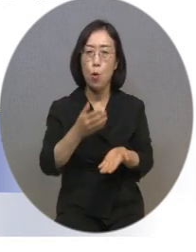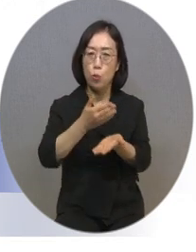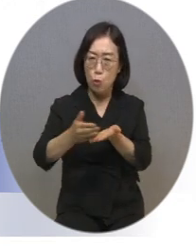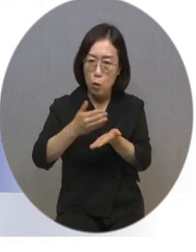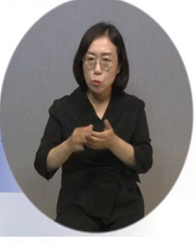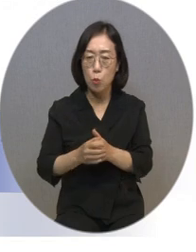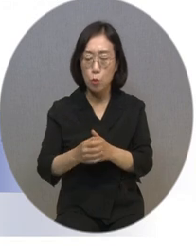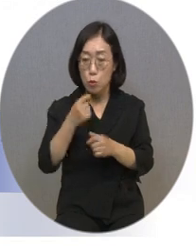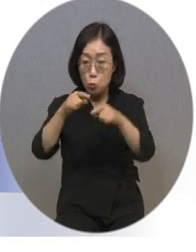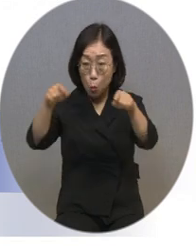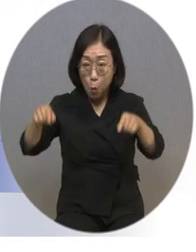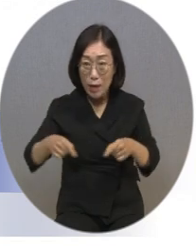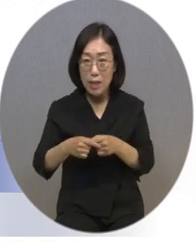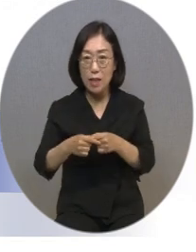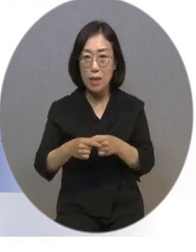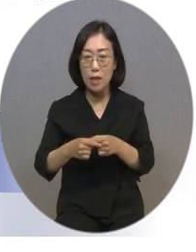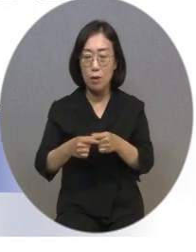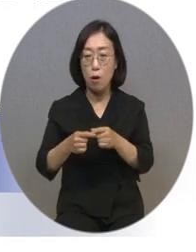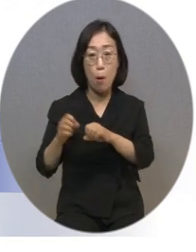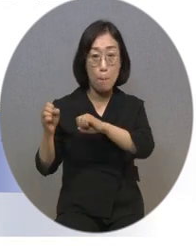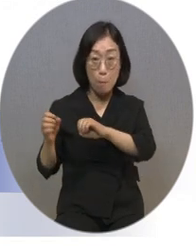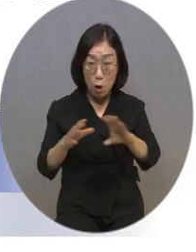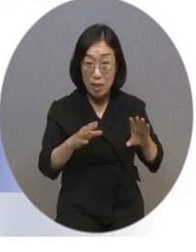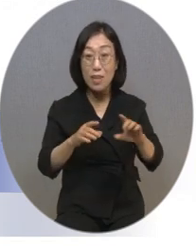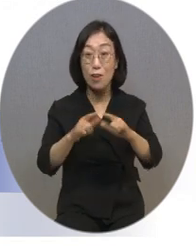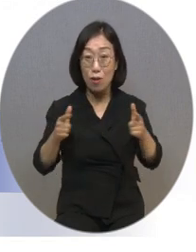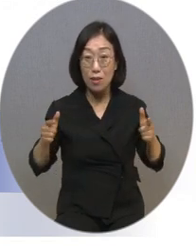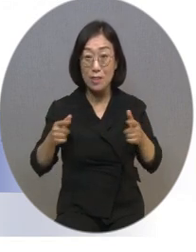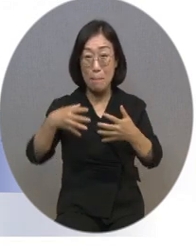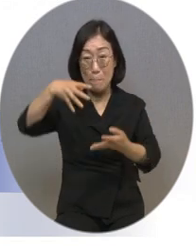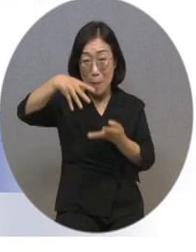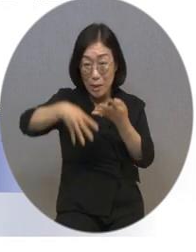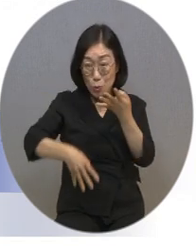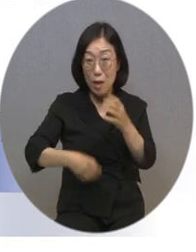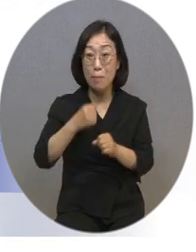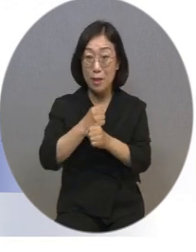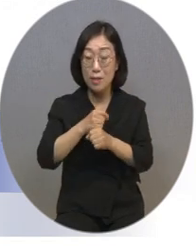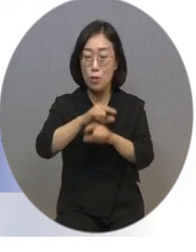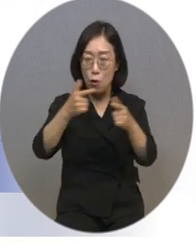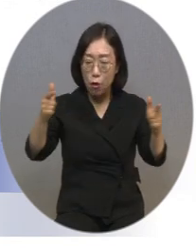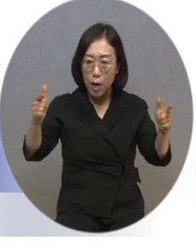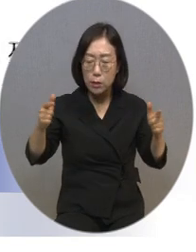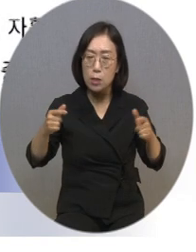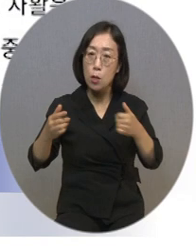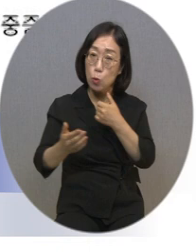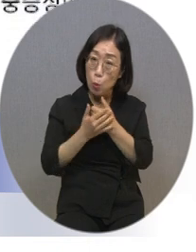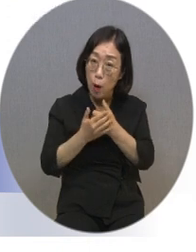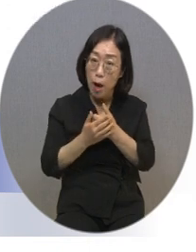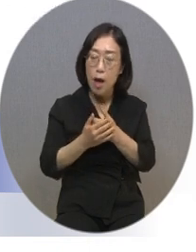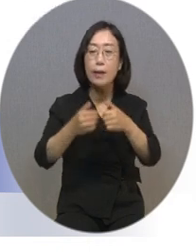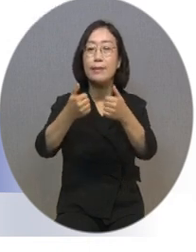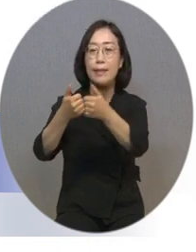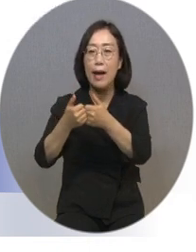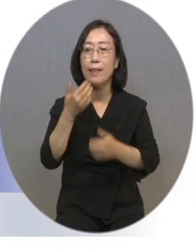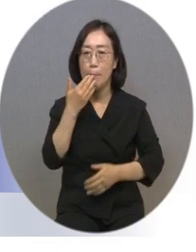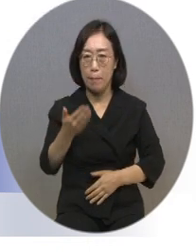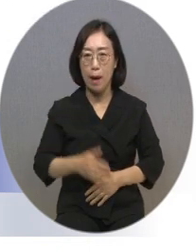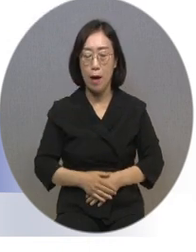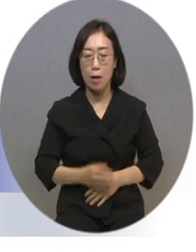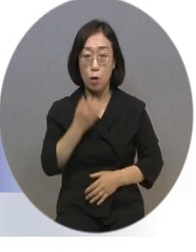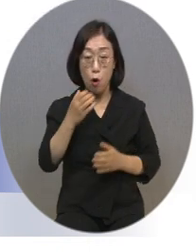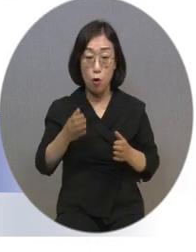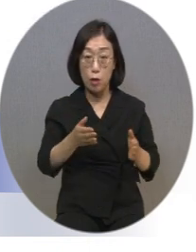파세 같은 용역 상품까지 100여종 이상 상품에 구매와 상담을 할 수 있습니다 경기도교육청은